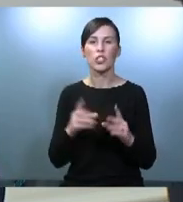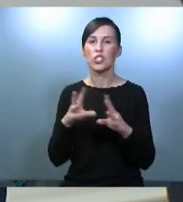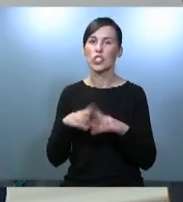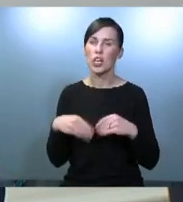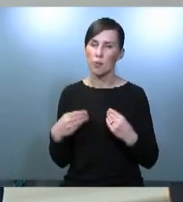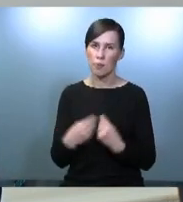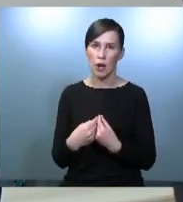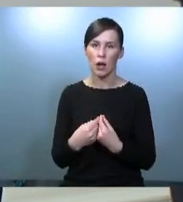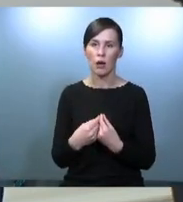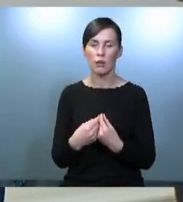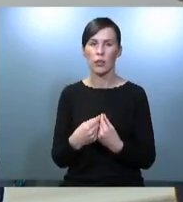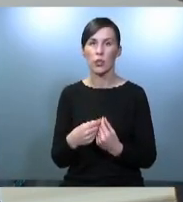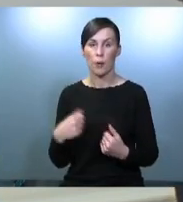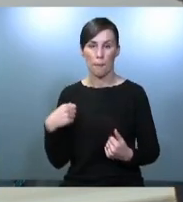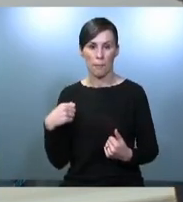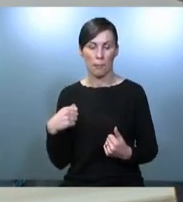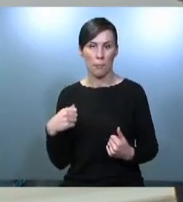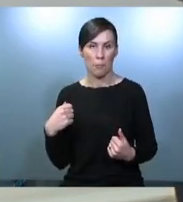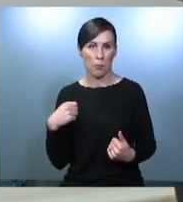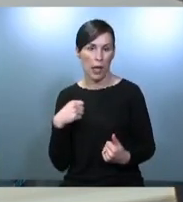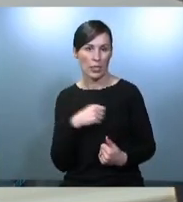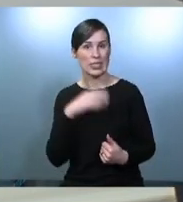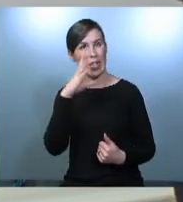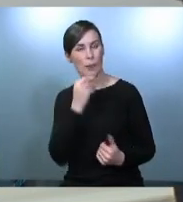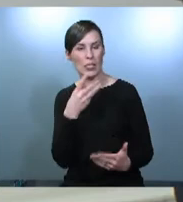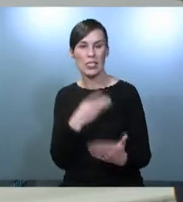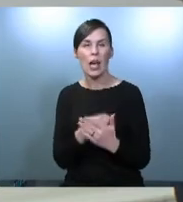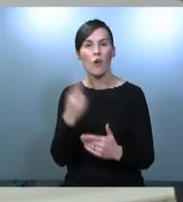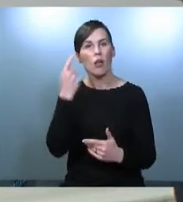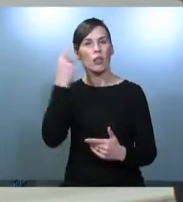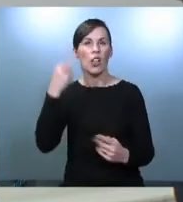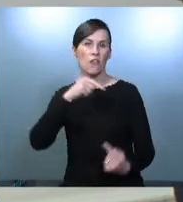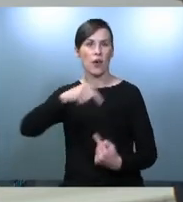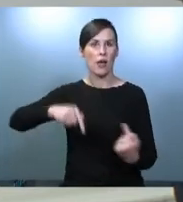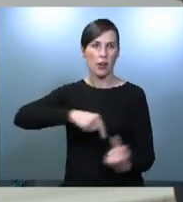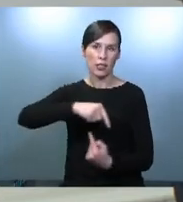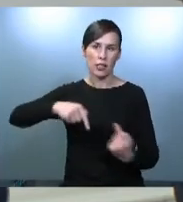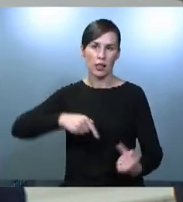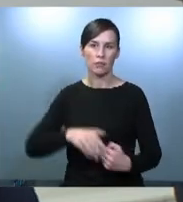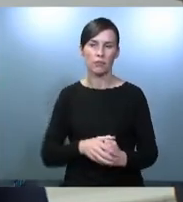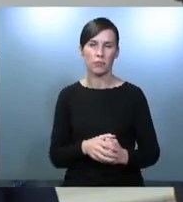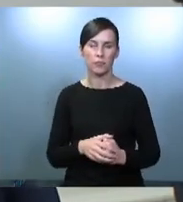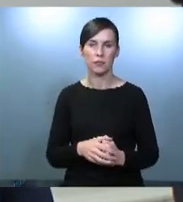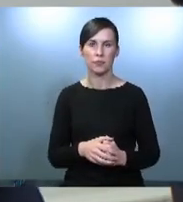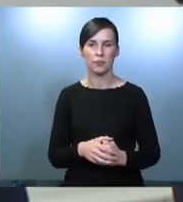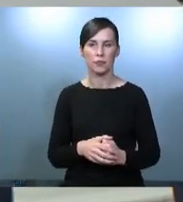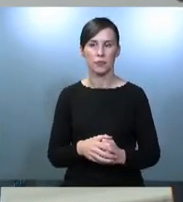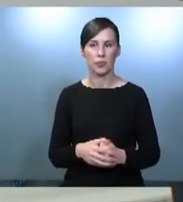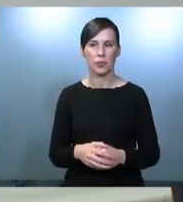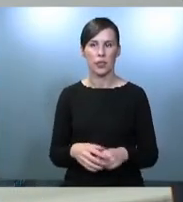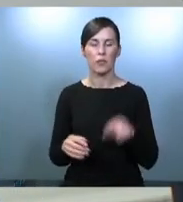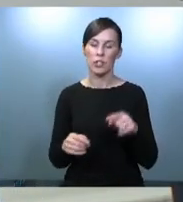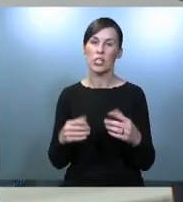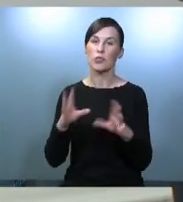savo susikuria darbo vietas, patys save išsilaiko, tai šitokiem verslam tai iš tikrųjų norim uždegti